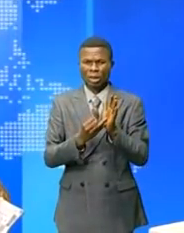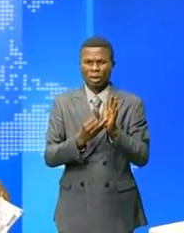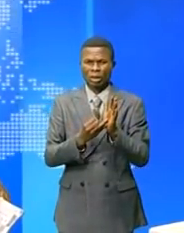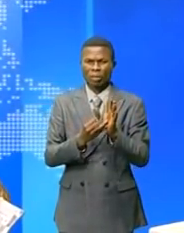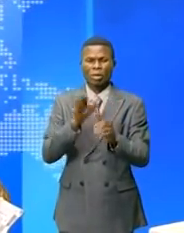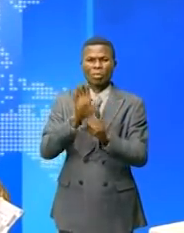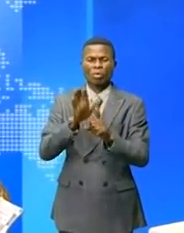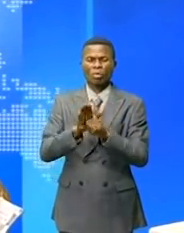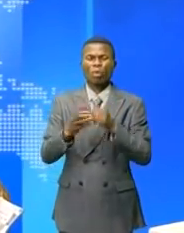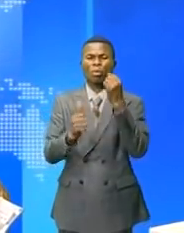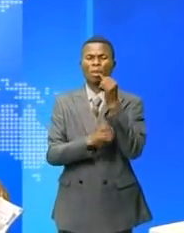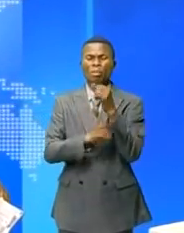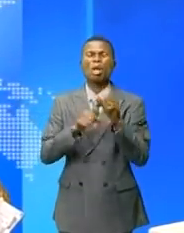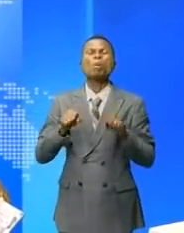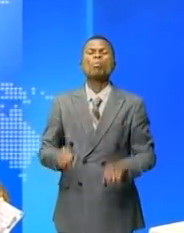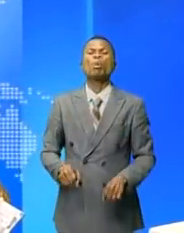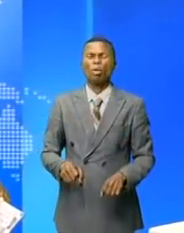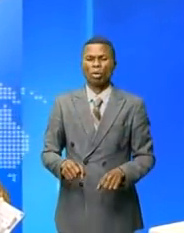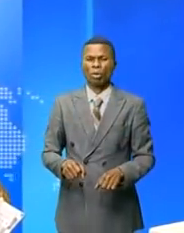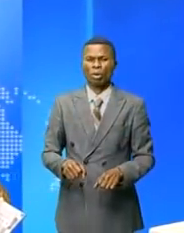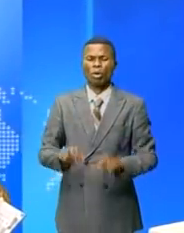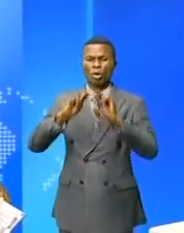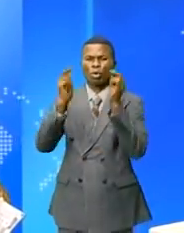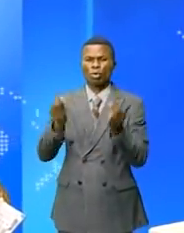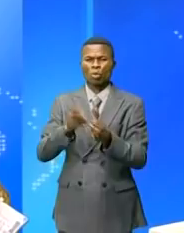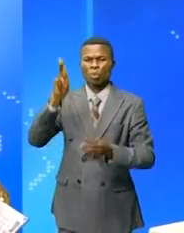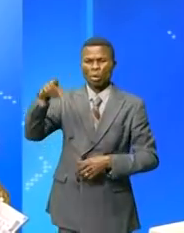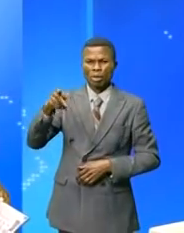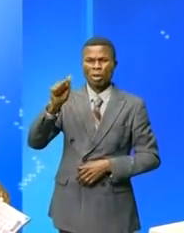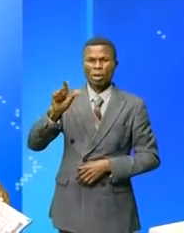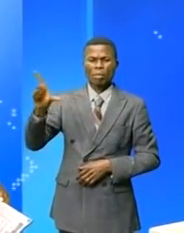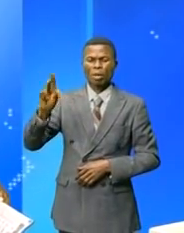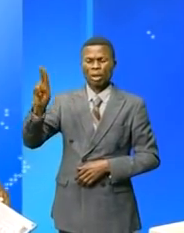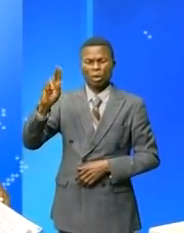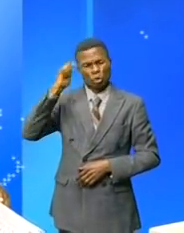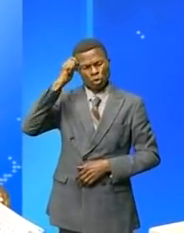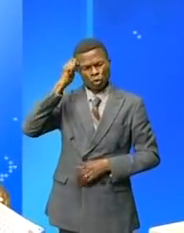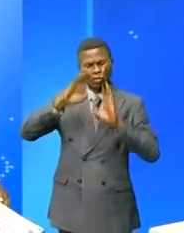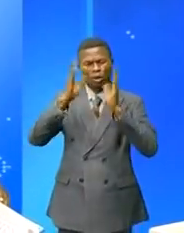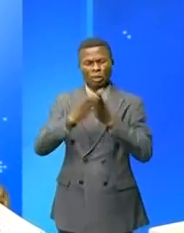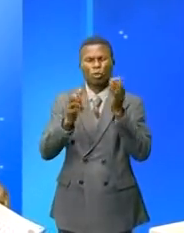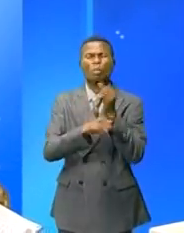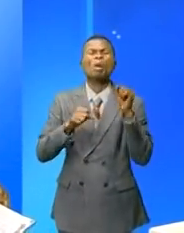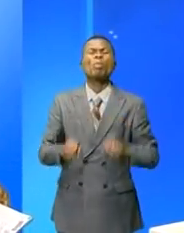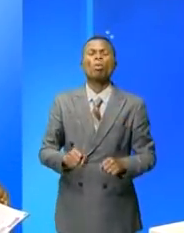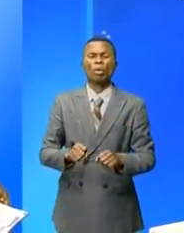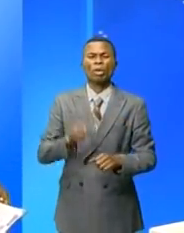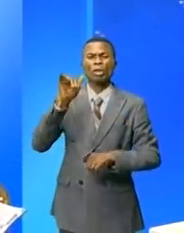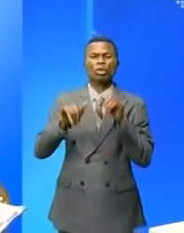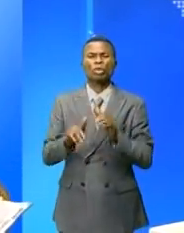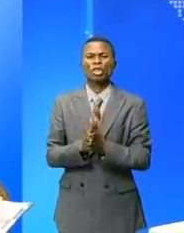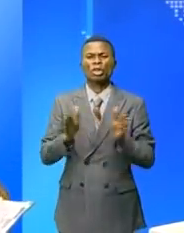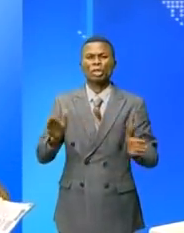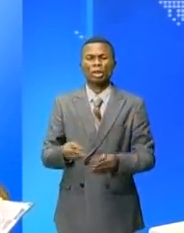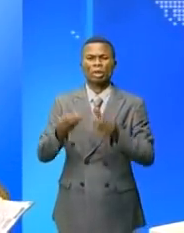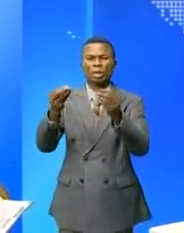plupart de militants été tué et l'autre partie ce parti souvenu de ses héros en leur mémoire son secrétaire général a